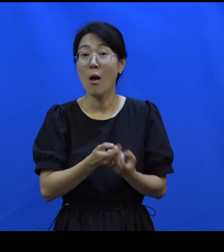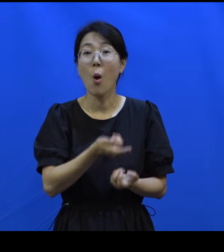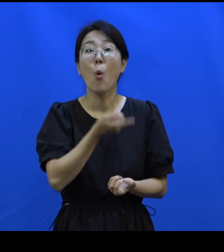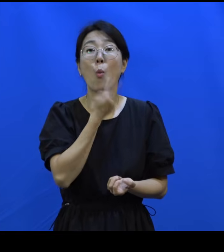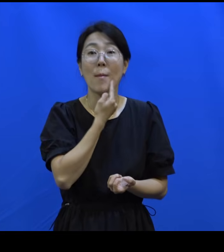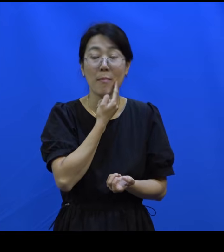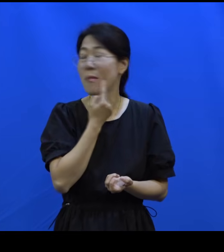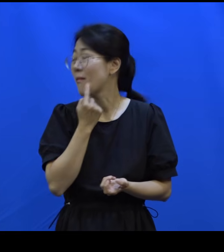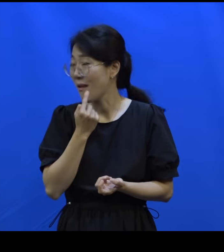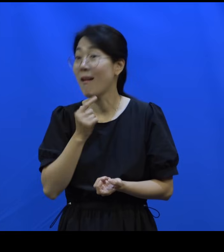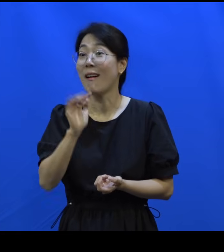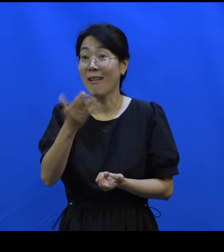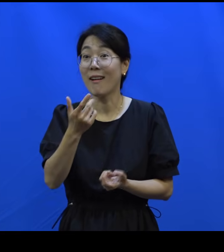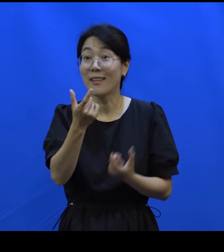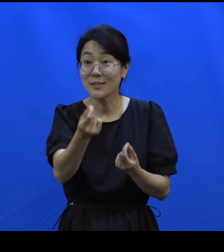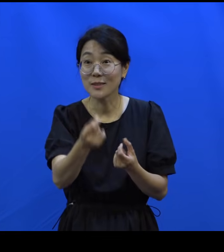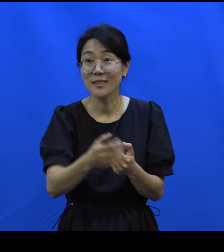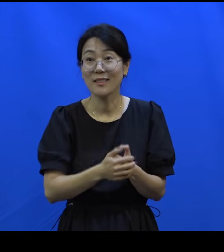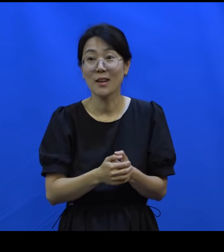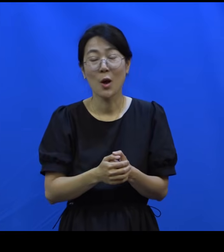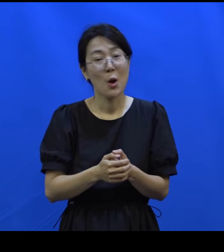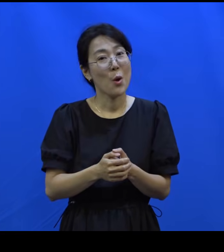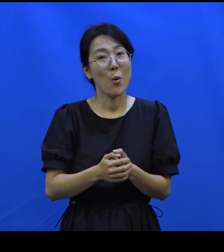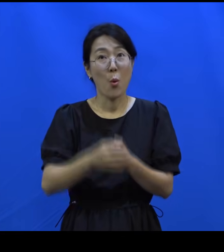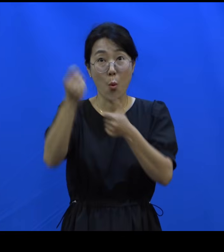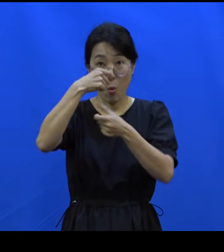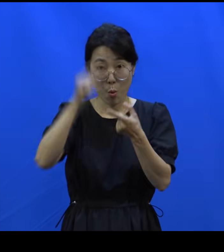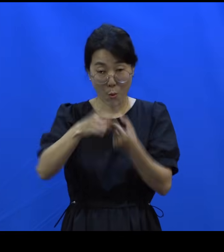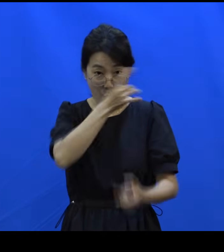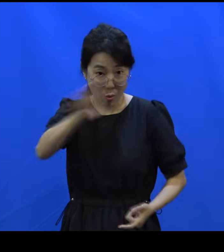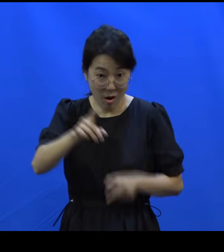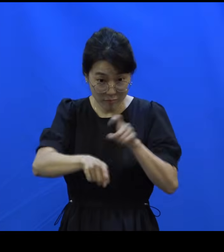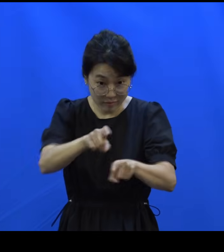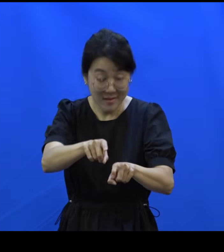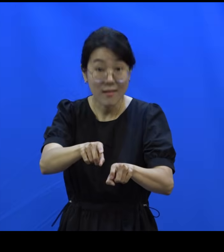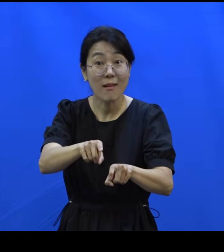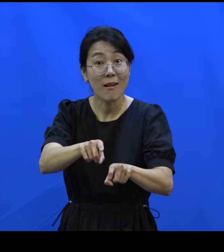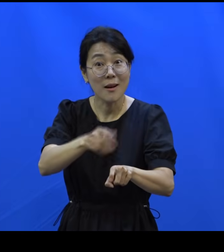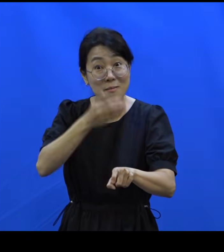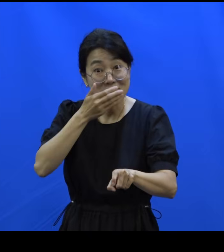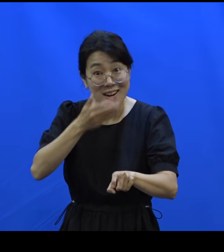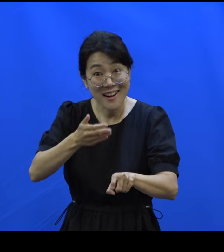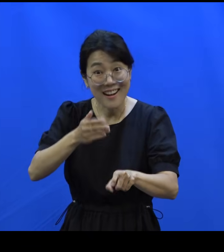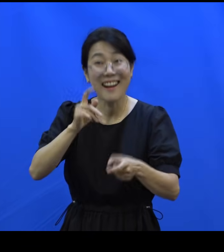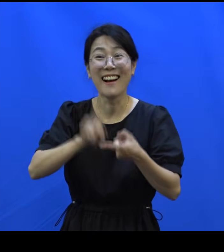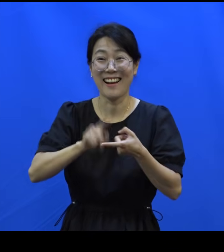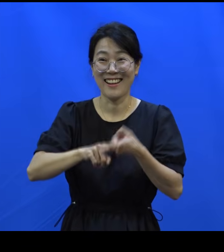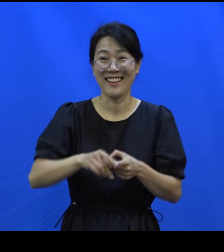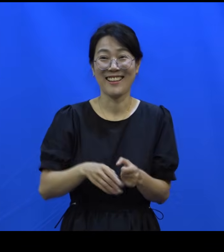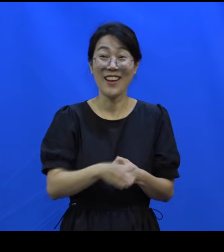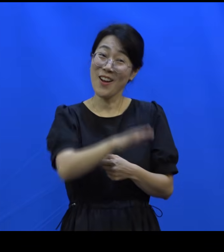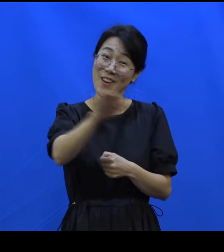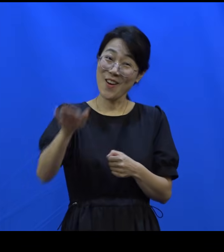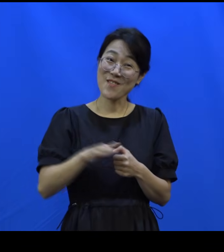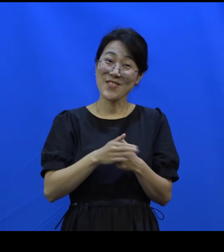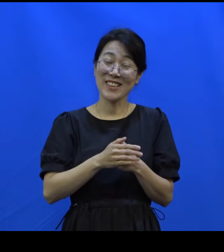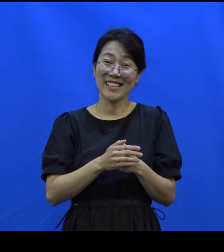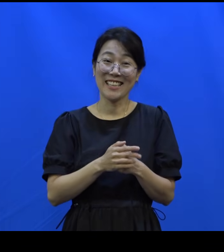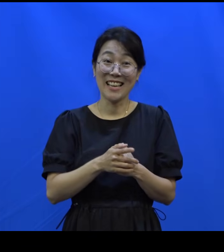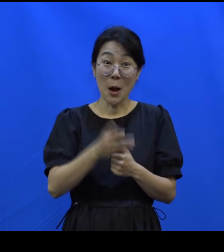읽으셨어요? 굉장히 수준 높은 요구를 하는 것 같은, 과연 이렇게 사는